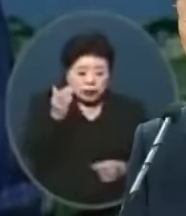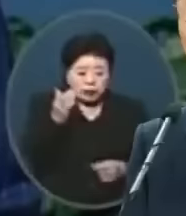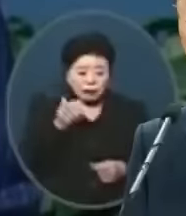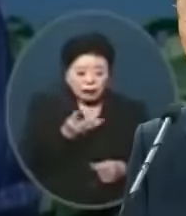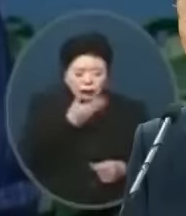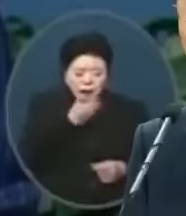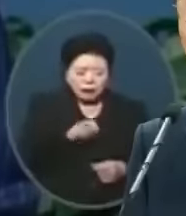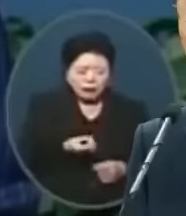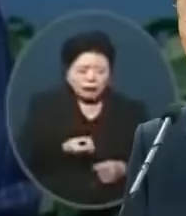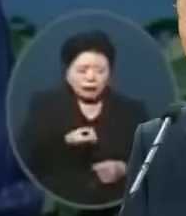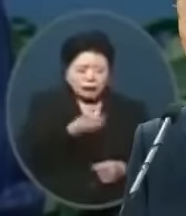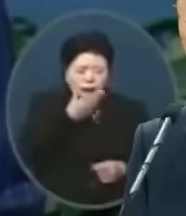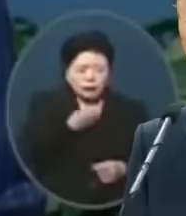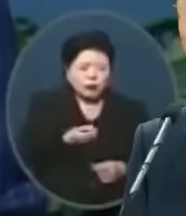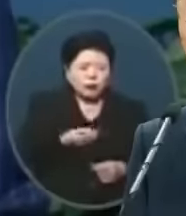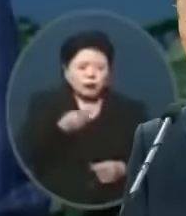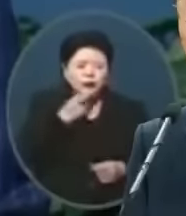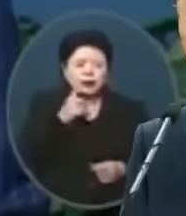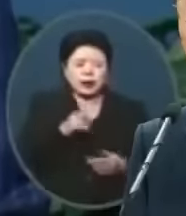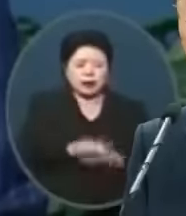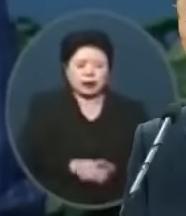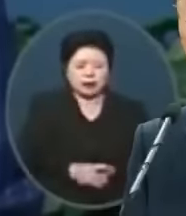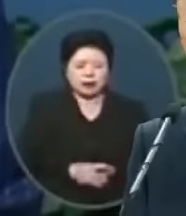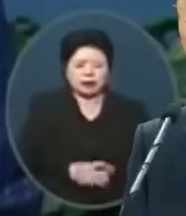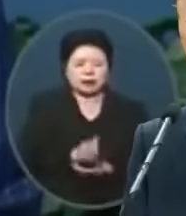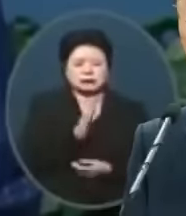행복하지 않다고 말하는 것이니까 참